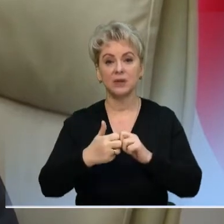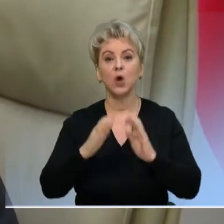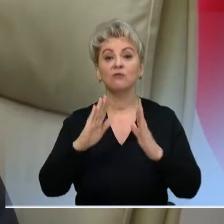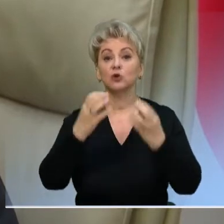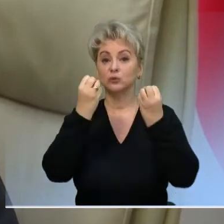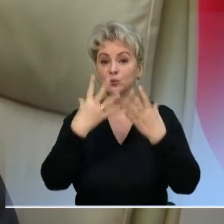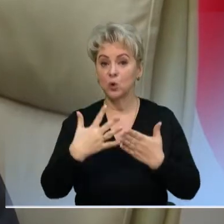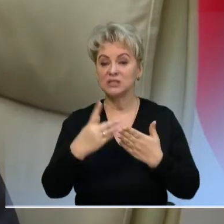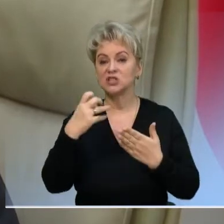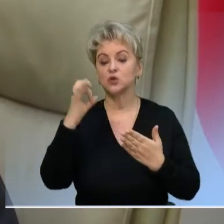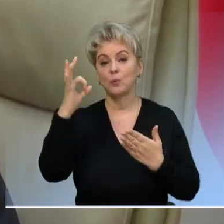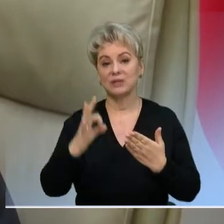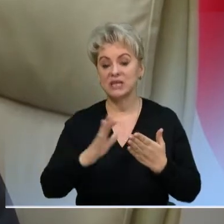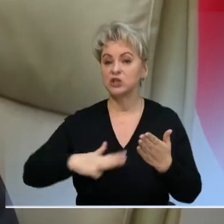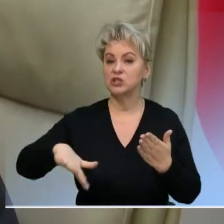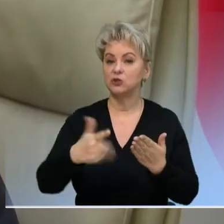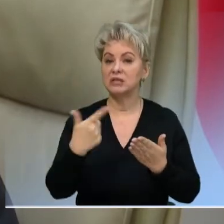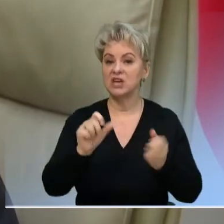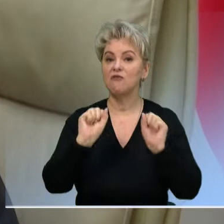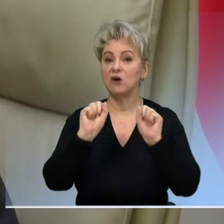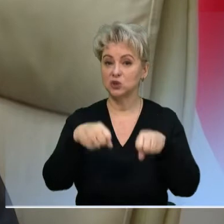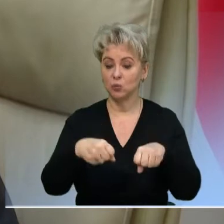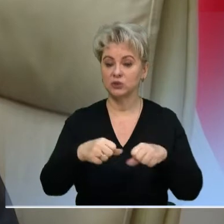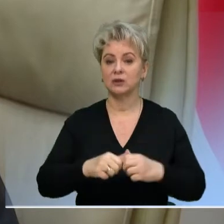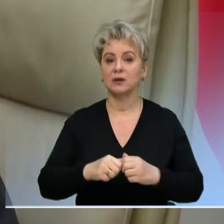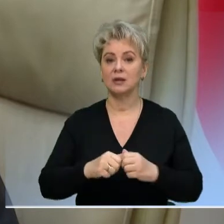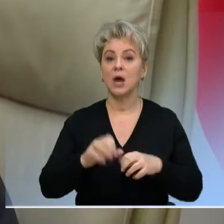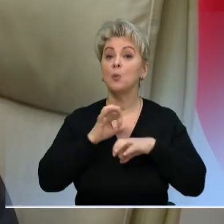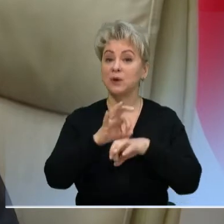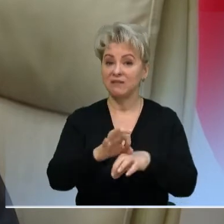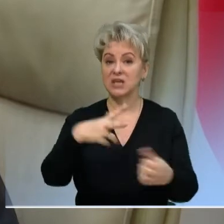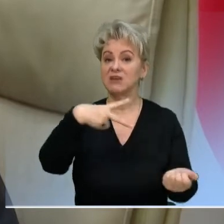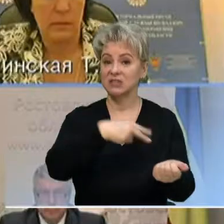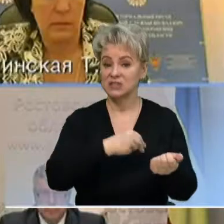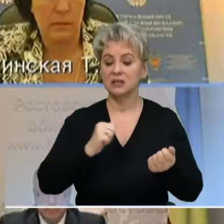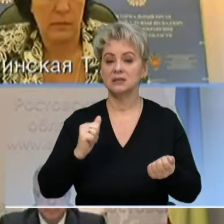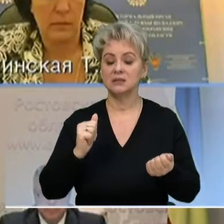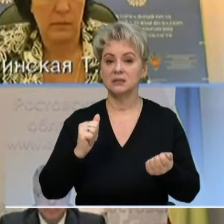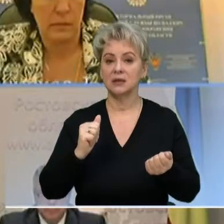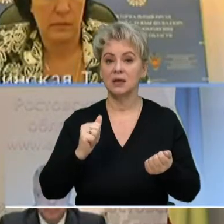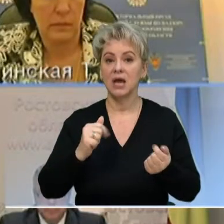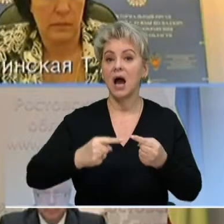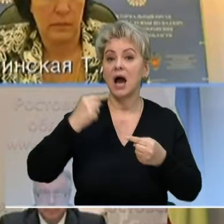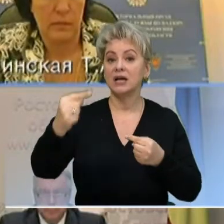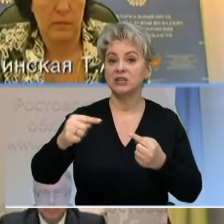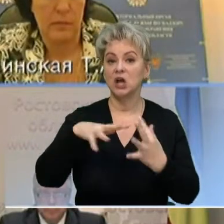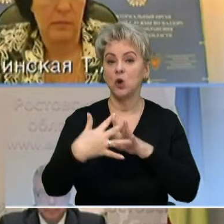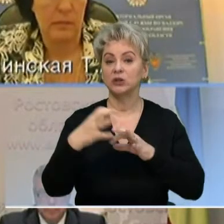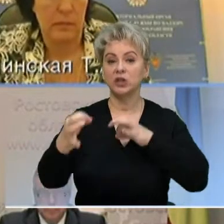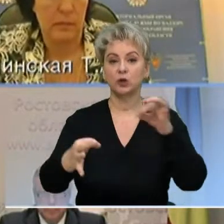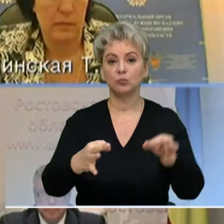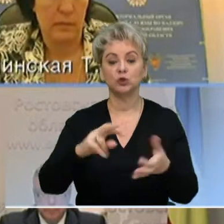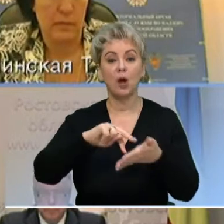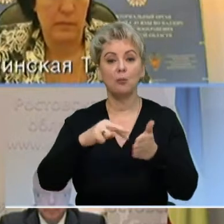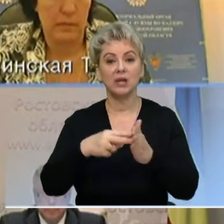Вот просто в 100% территории, где возможно проведение вакцинации. В отдаленных населенных